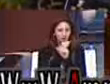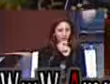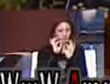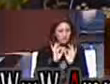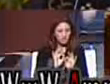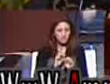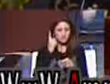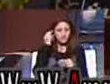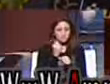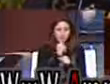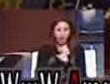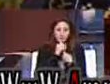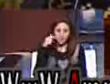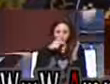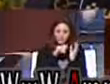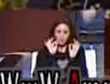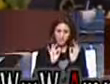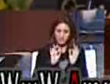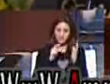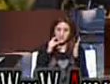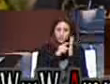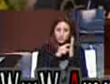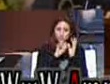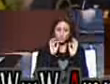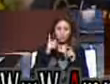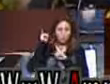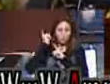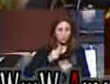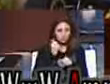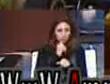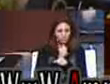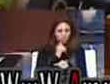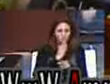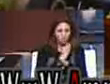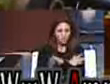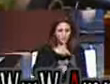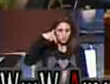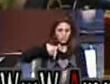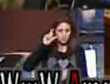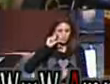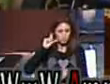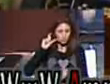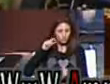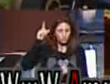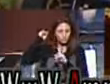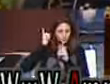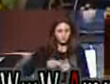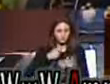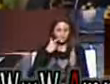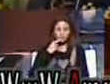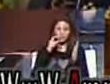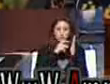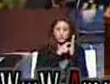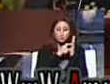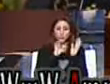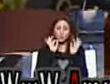التي كتبناها وبذلنا فيها جهد طوال 6 شهور على الأرض. الدساتير لا تكتب لتكون مجرد حبر على